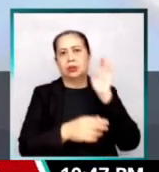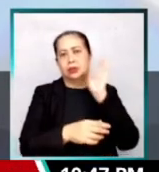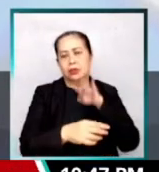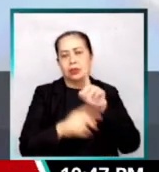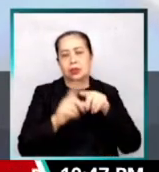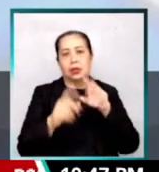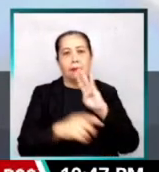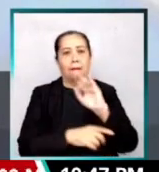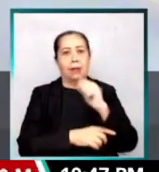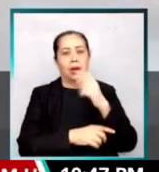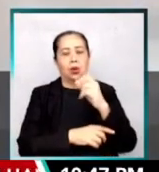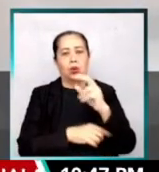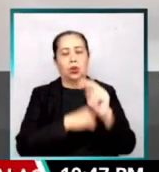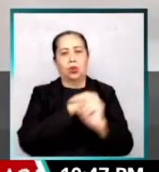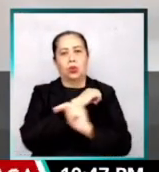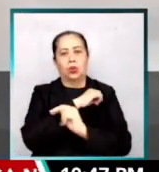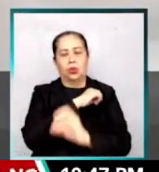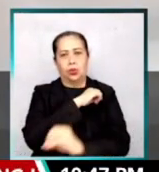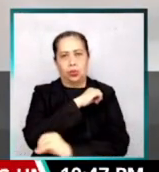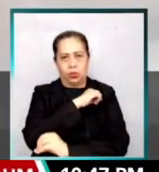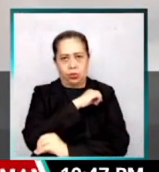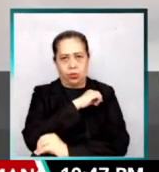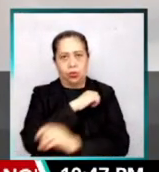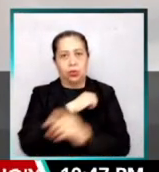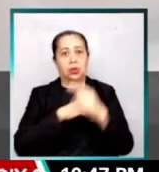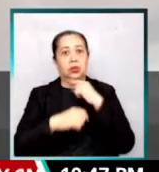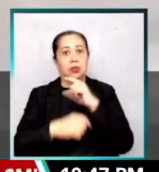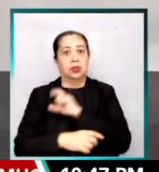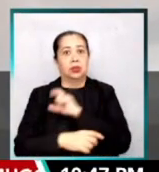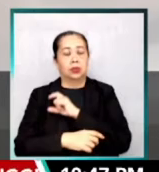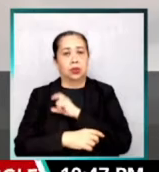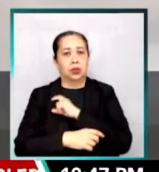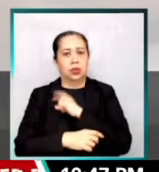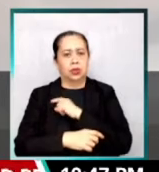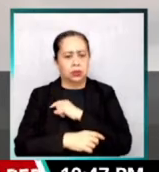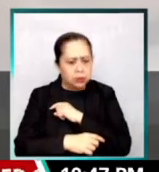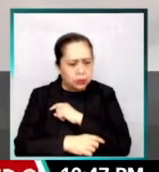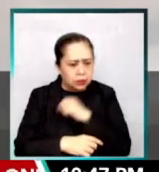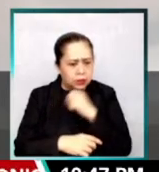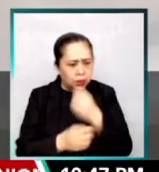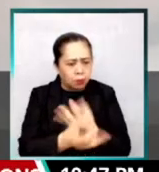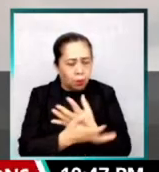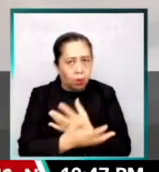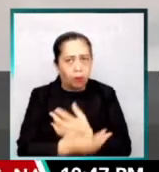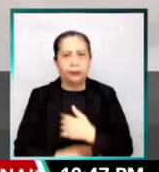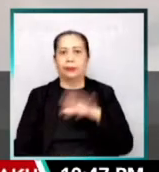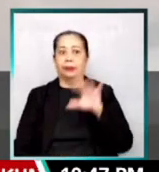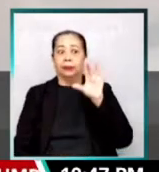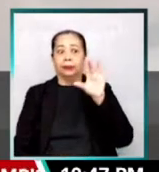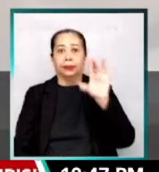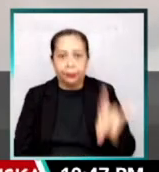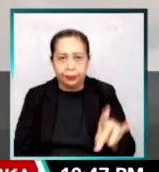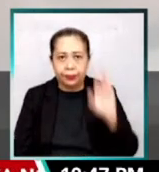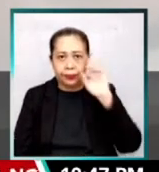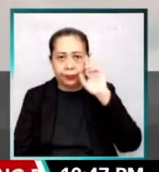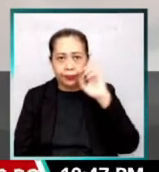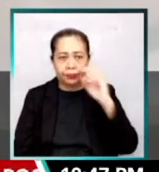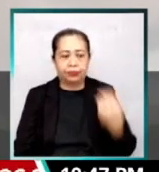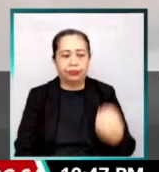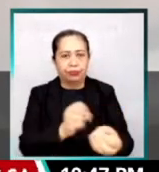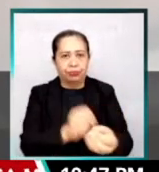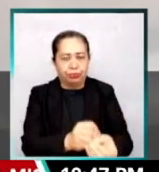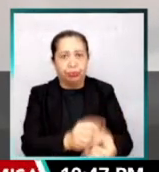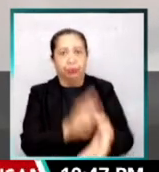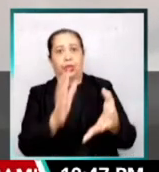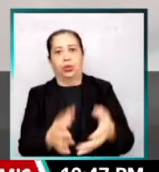Negros Occidental. Ayon sa mga pulis, nang di ito pumutok, pinulot ito ni Rex at saka ito sumabog.